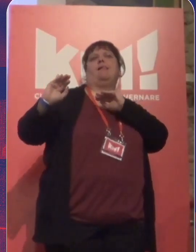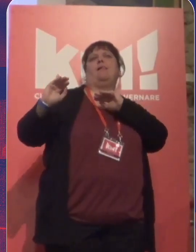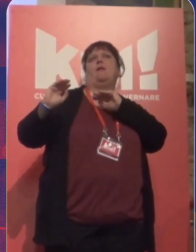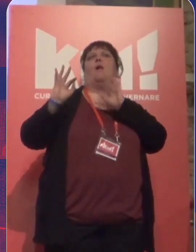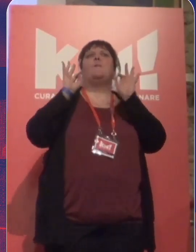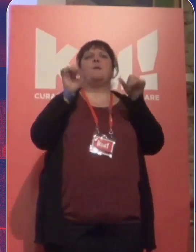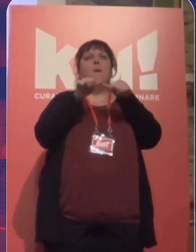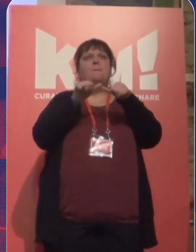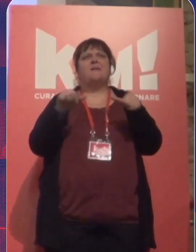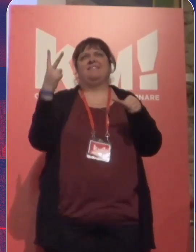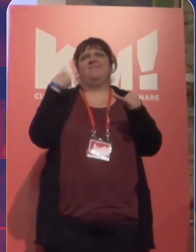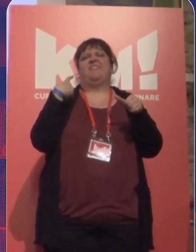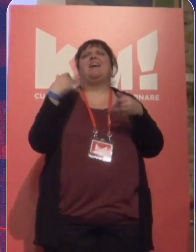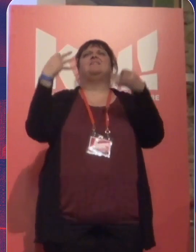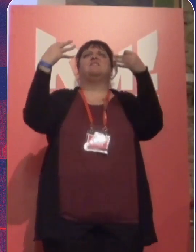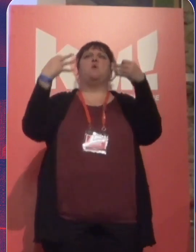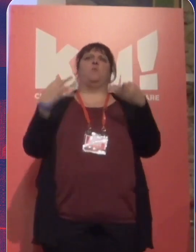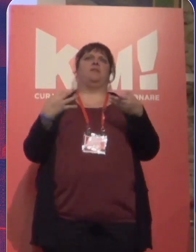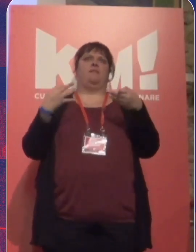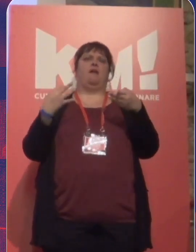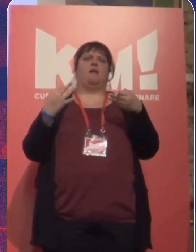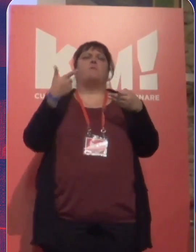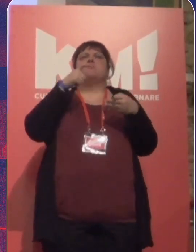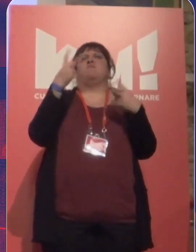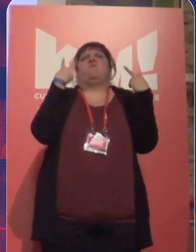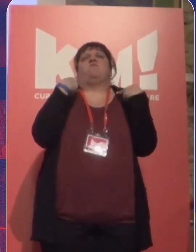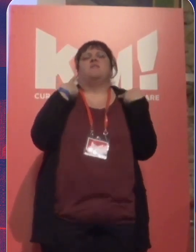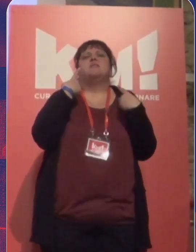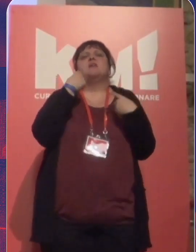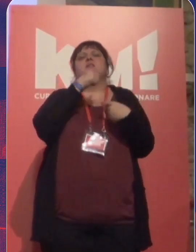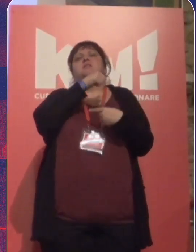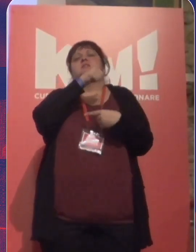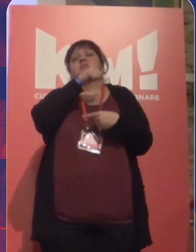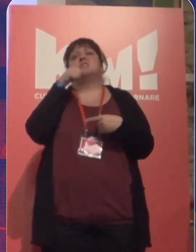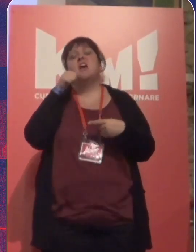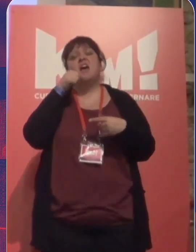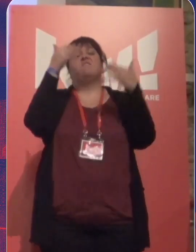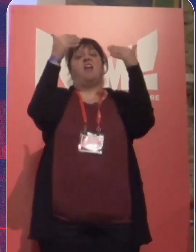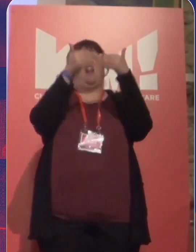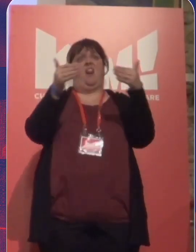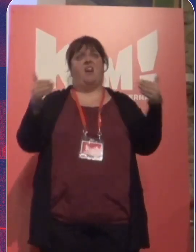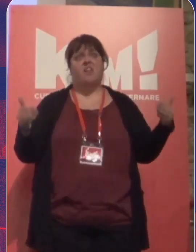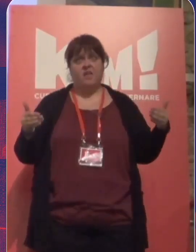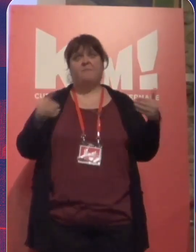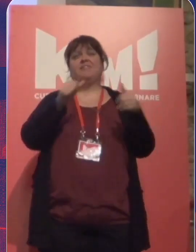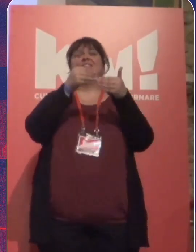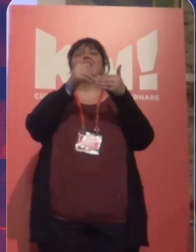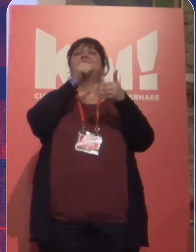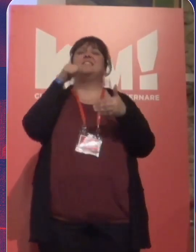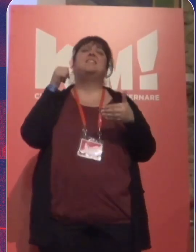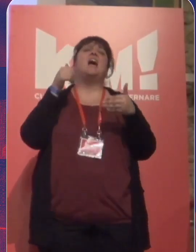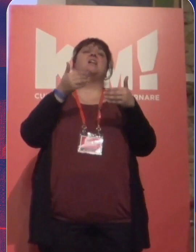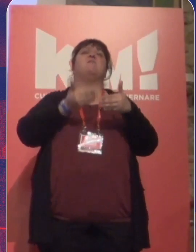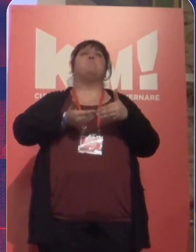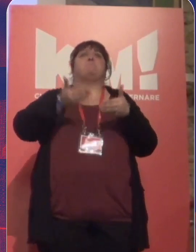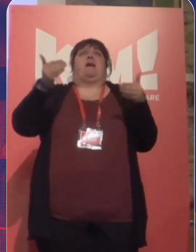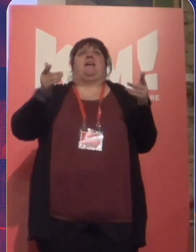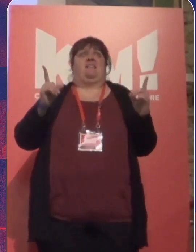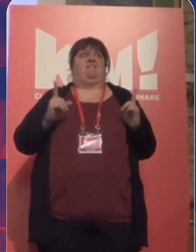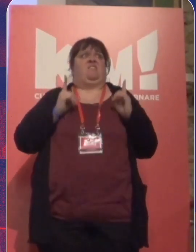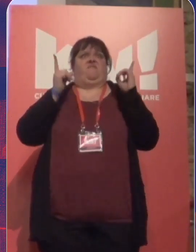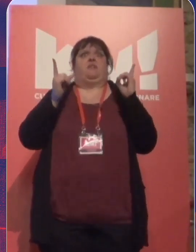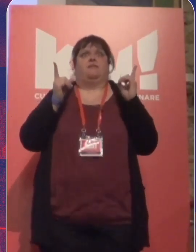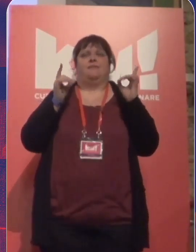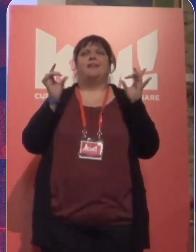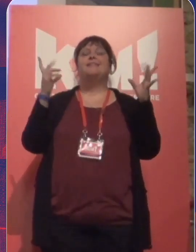ha bisogno di difese ha bisogno di barriere la vita che non conosce filtri barriere difese è una